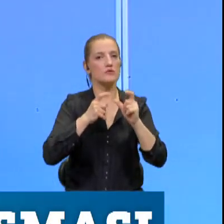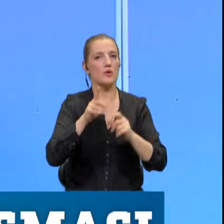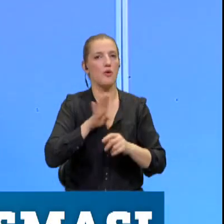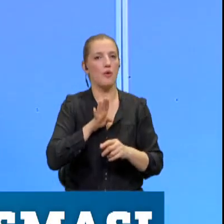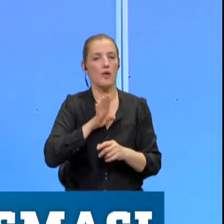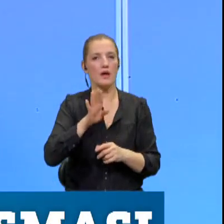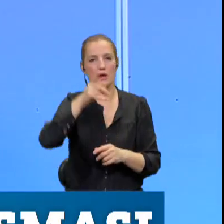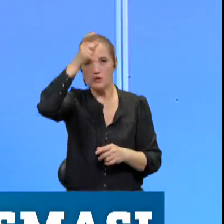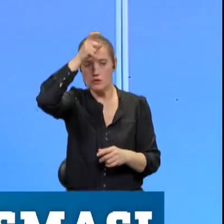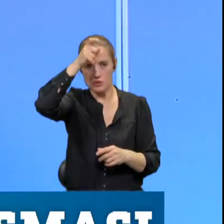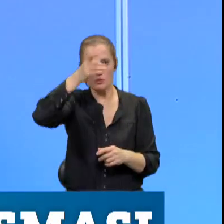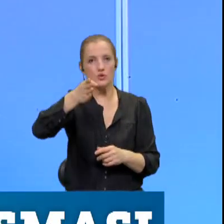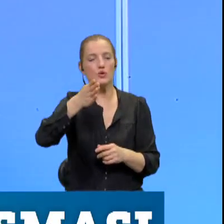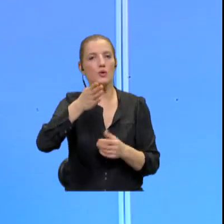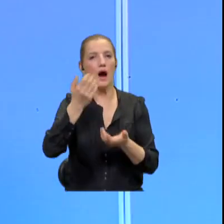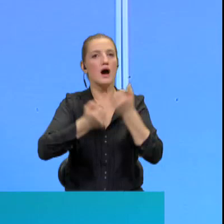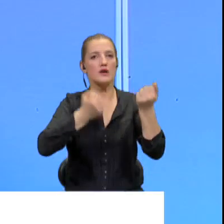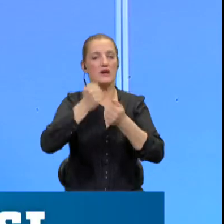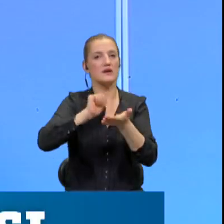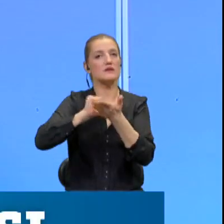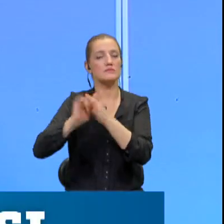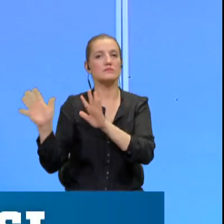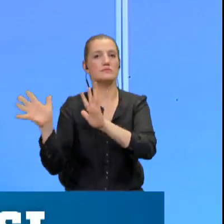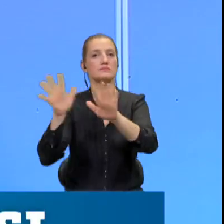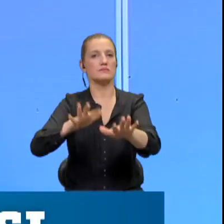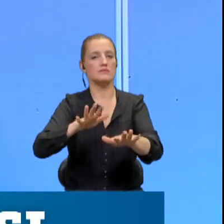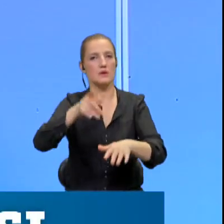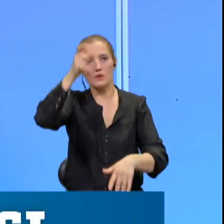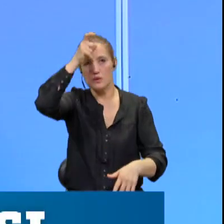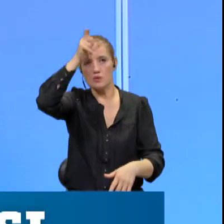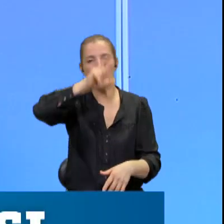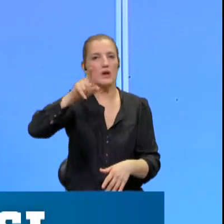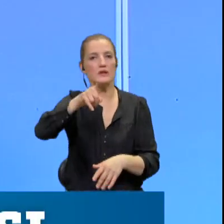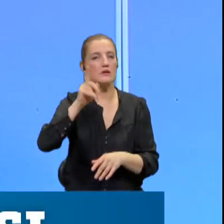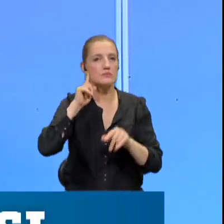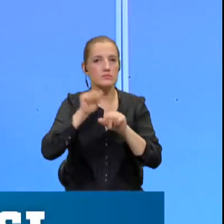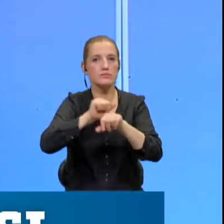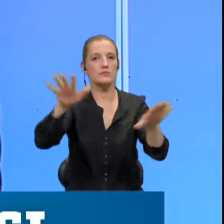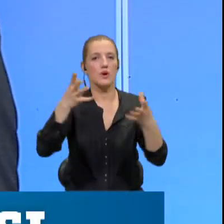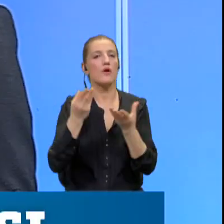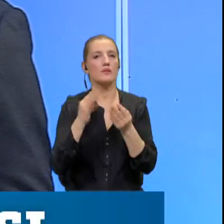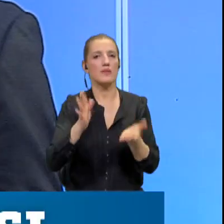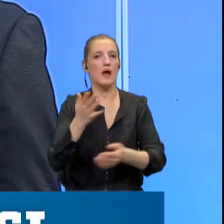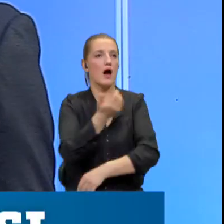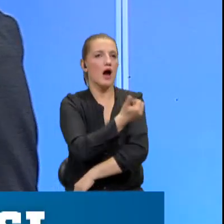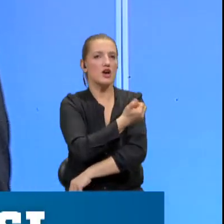üye yerli Otomobilde gazetecileri götürdü O bile ülkede bir ses getirmedi yani işte deaş'ı meselesi vardı